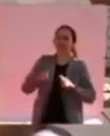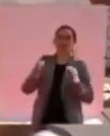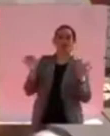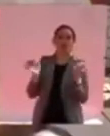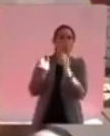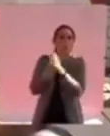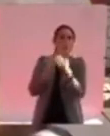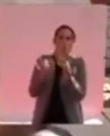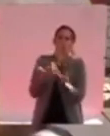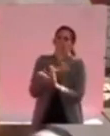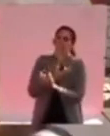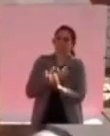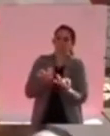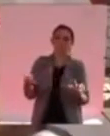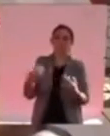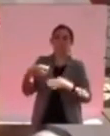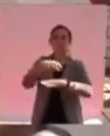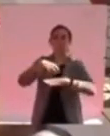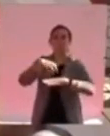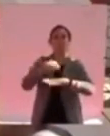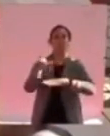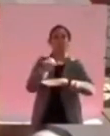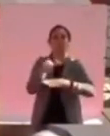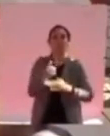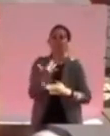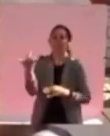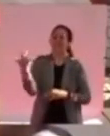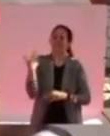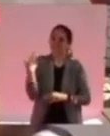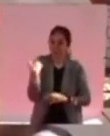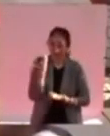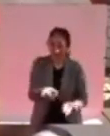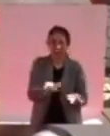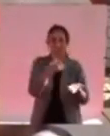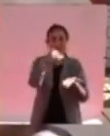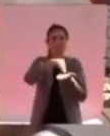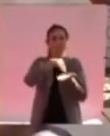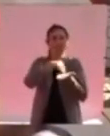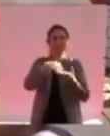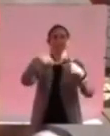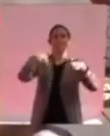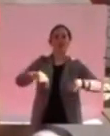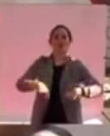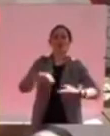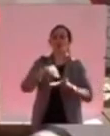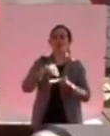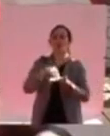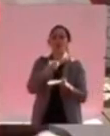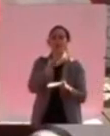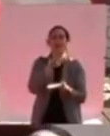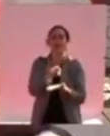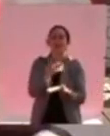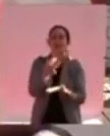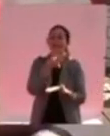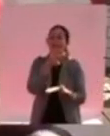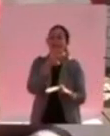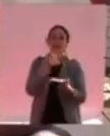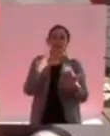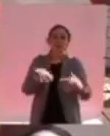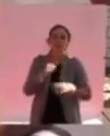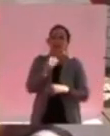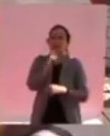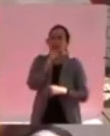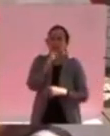speranza per essere qui con noi perché la sua presenza per noi è un sinonimo di impegno ed